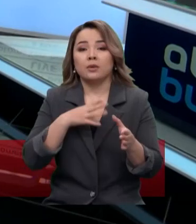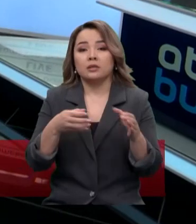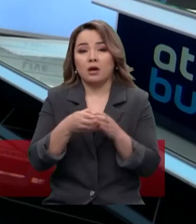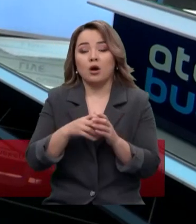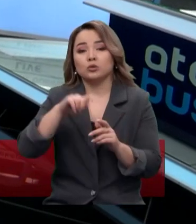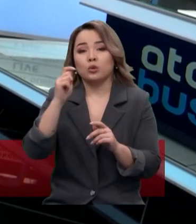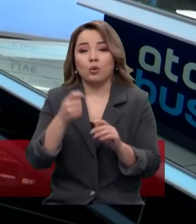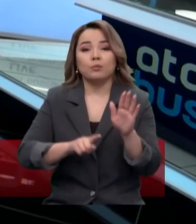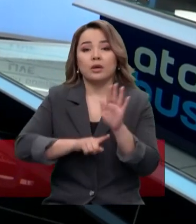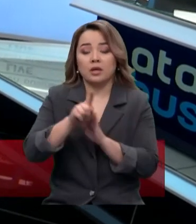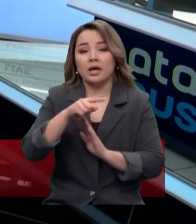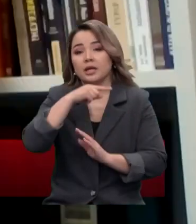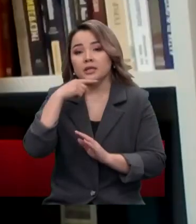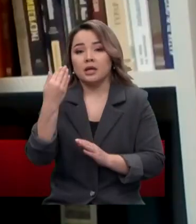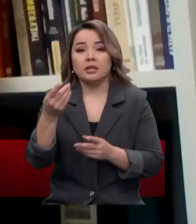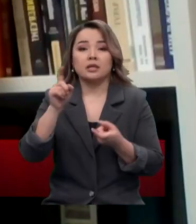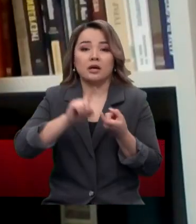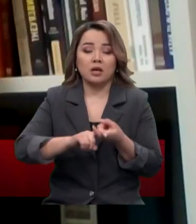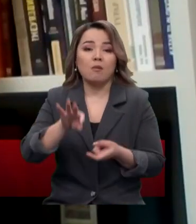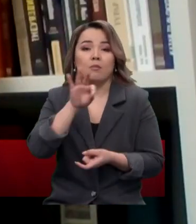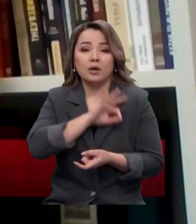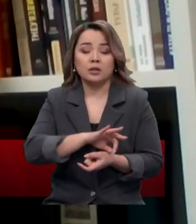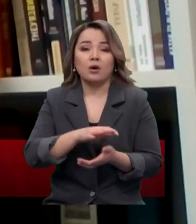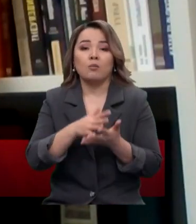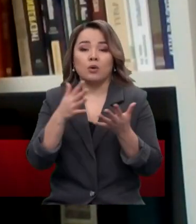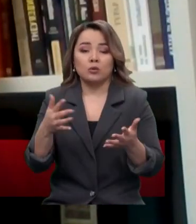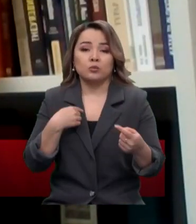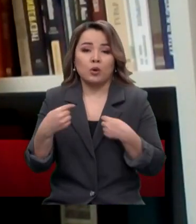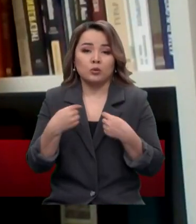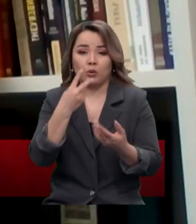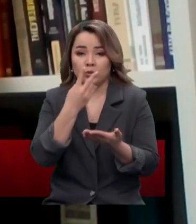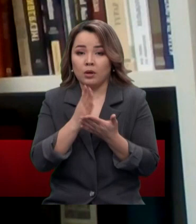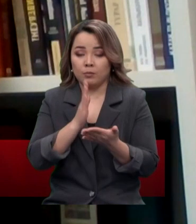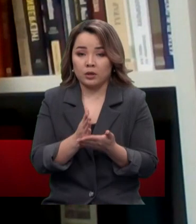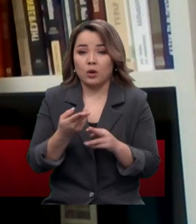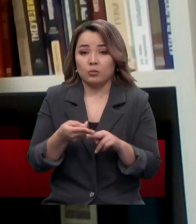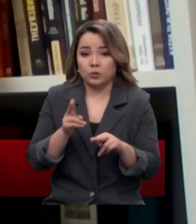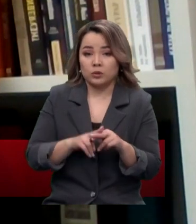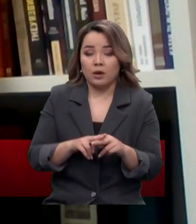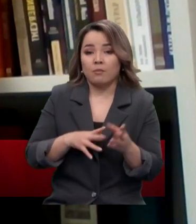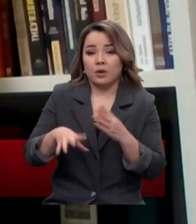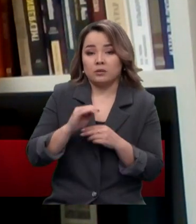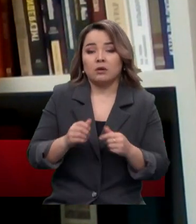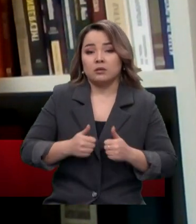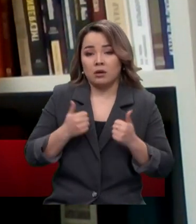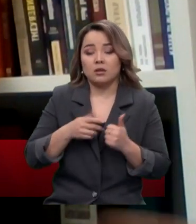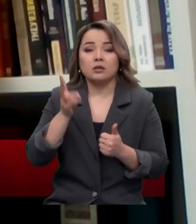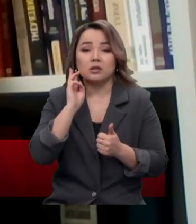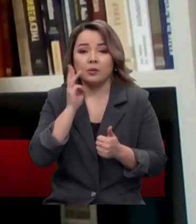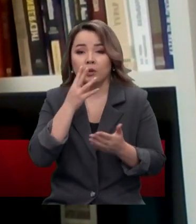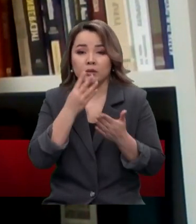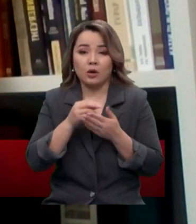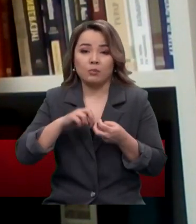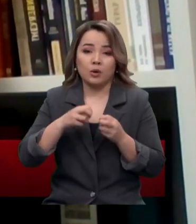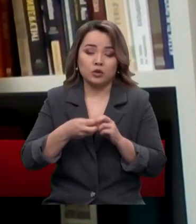соғыстың басталуының Ресей үшін пайдасынан қарағанда зардабы көп болады, яғни. Сондықтан барынша дипломатиялық мәселелер өз мемлекет